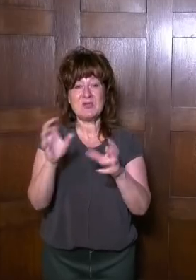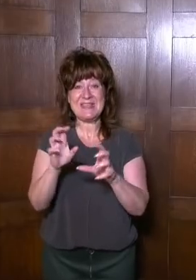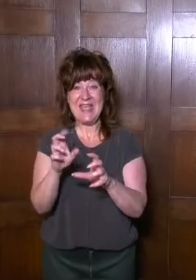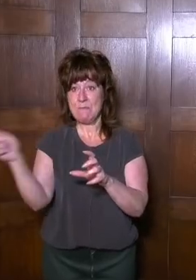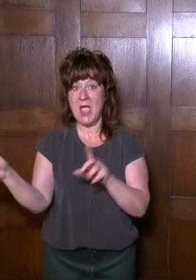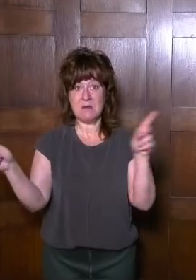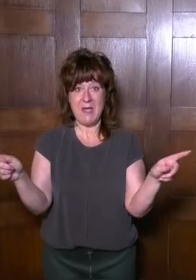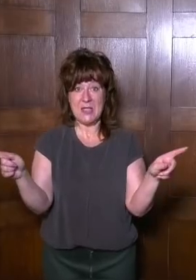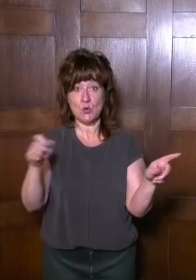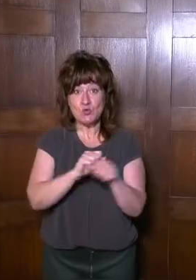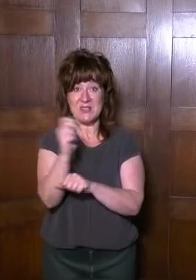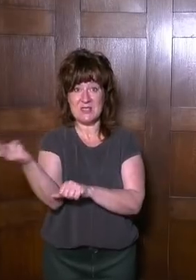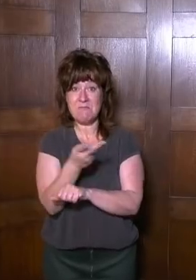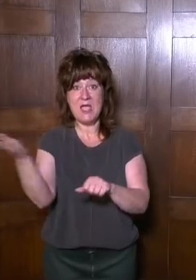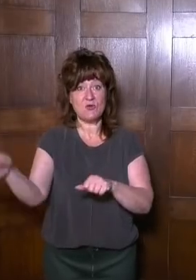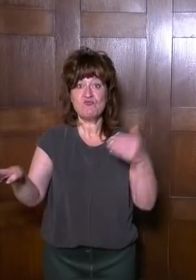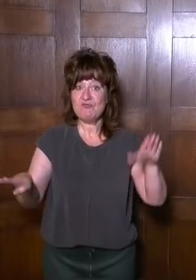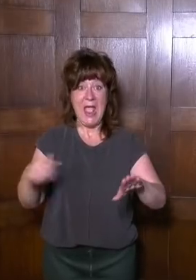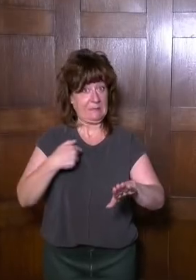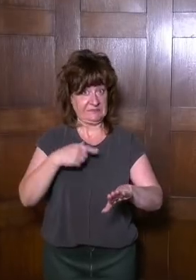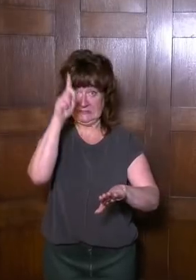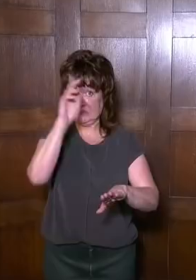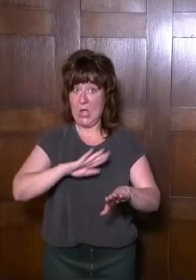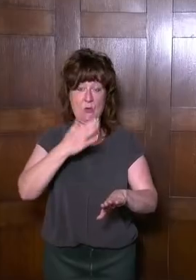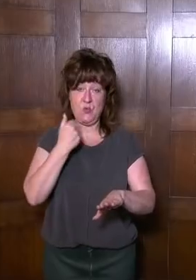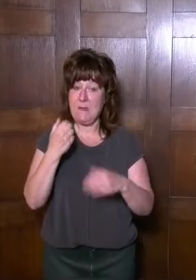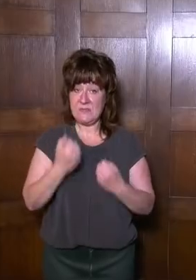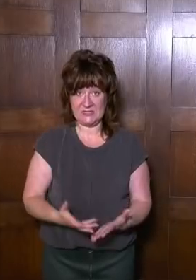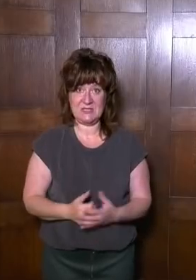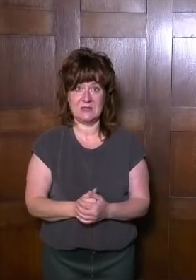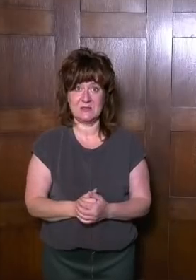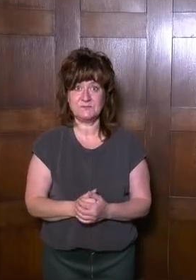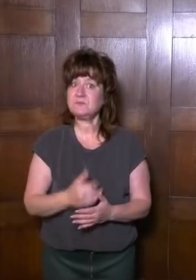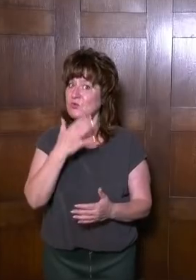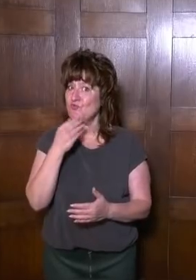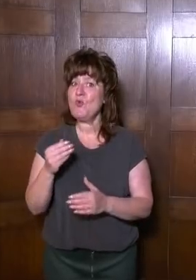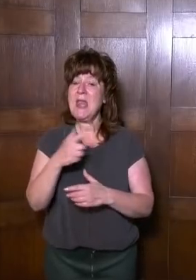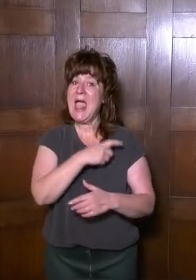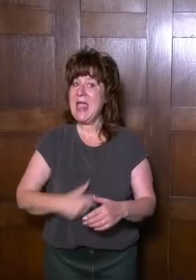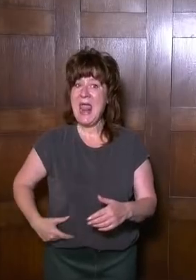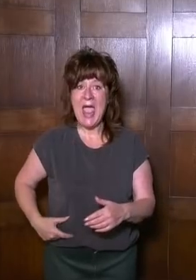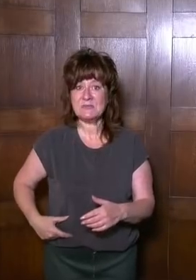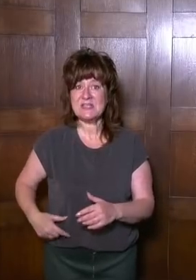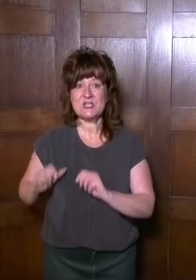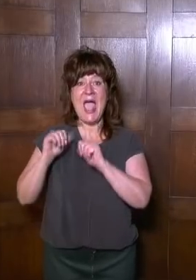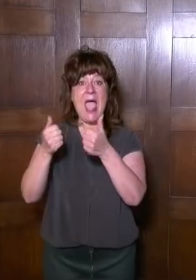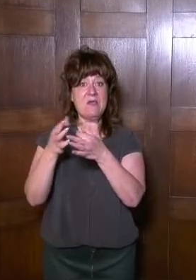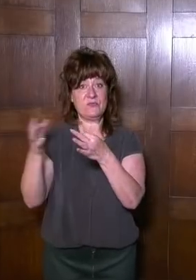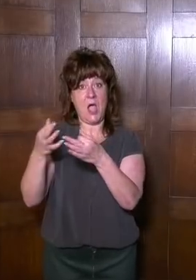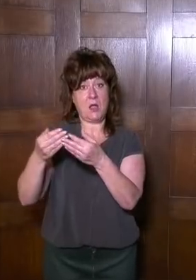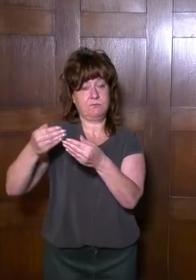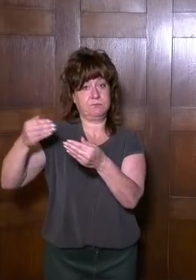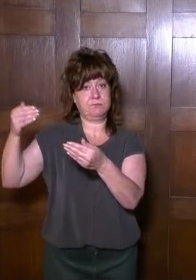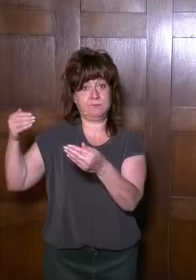beide sterben. Und insofern ist es ja schön, Leipzig hat jetzt seit 11 Tagen keine neuen Fälle mehr, dass wir